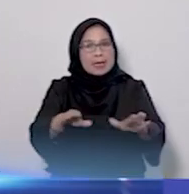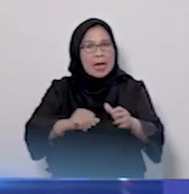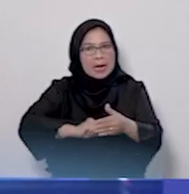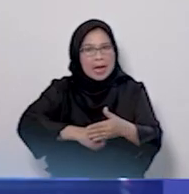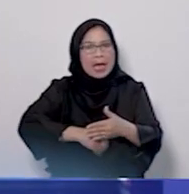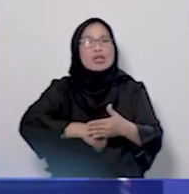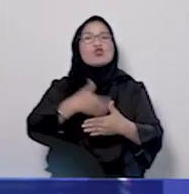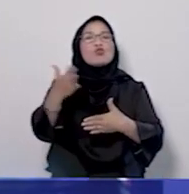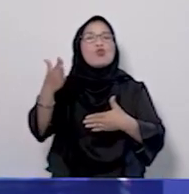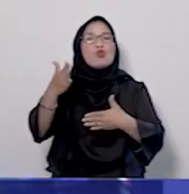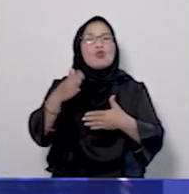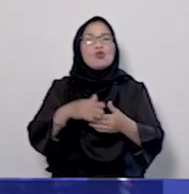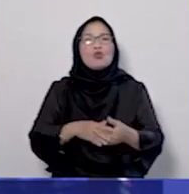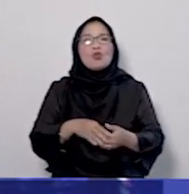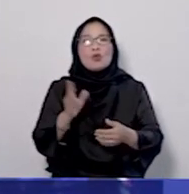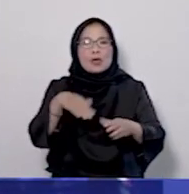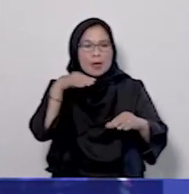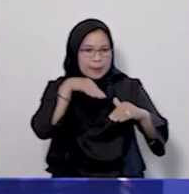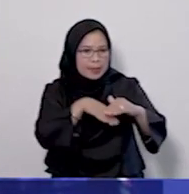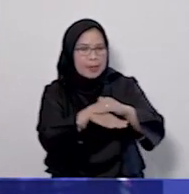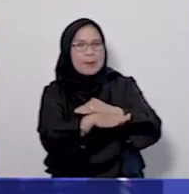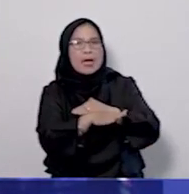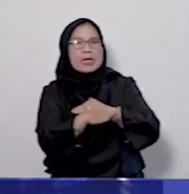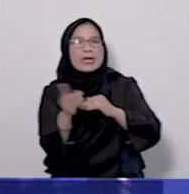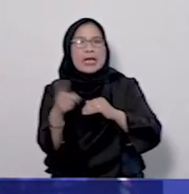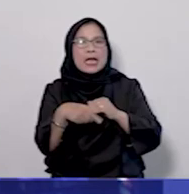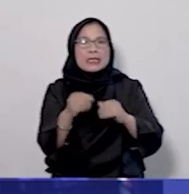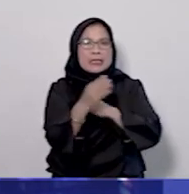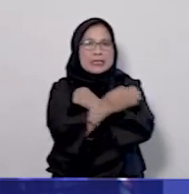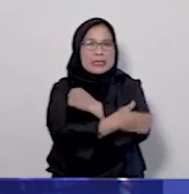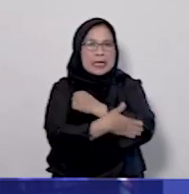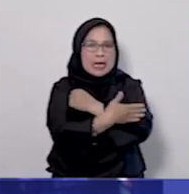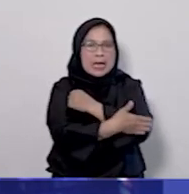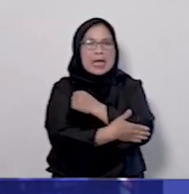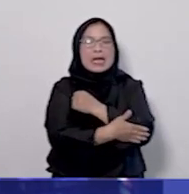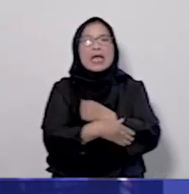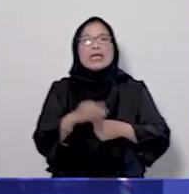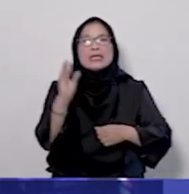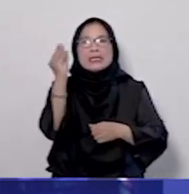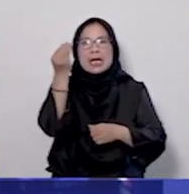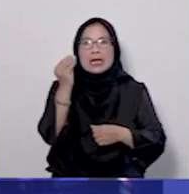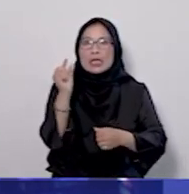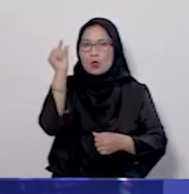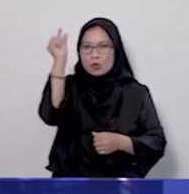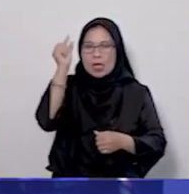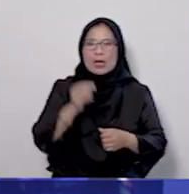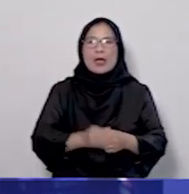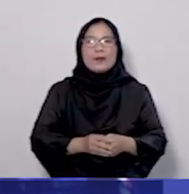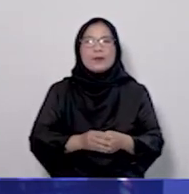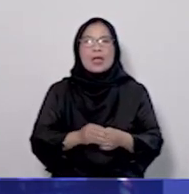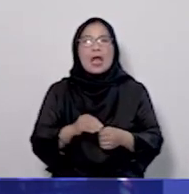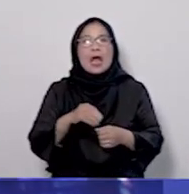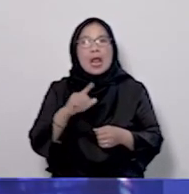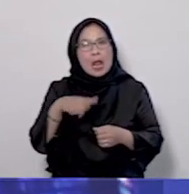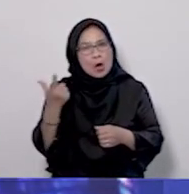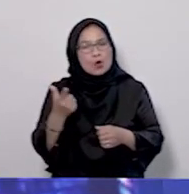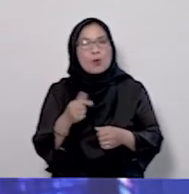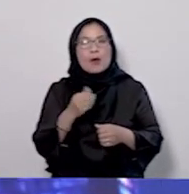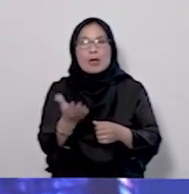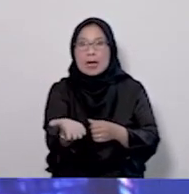ke rumah penyimpanan benda sitaan negara Jakarta utara kemudian melakukan pemanggilan